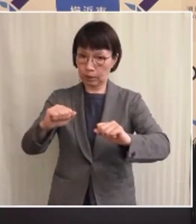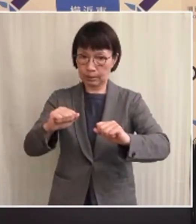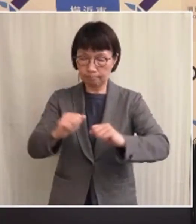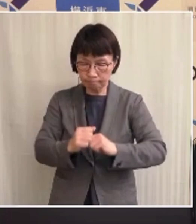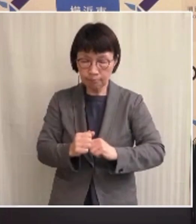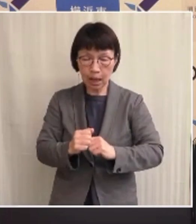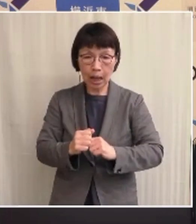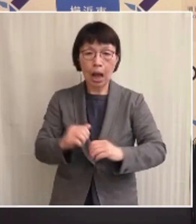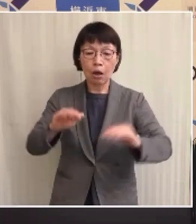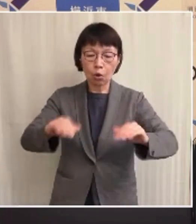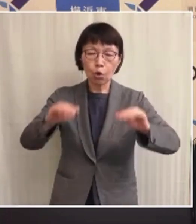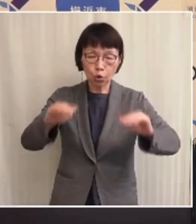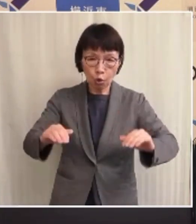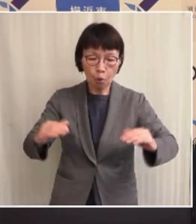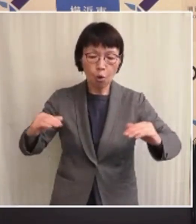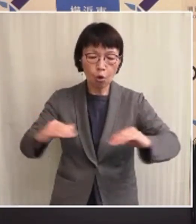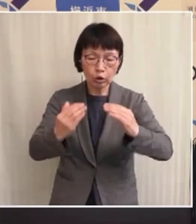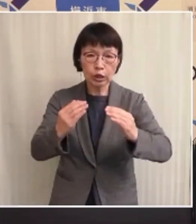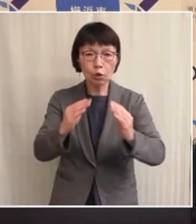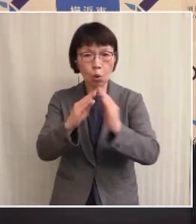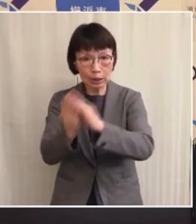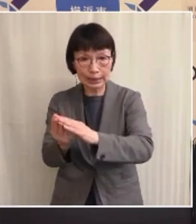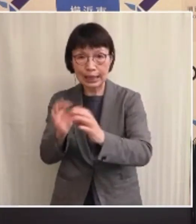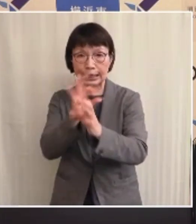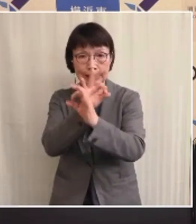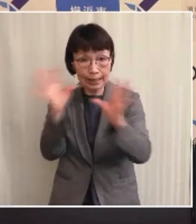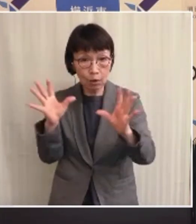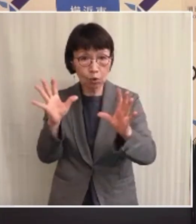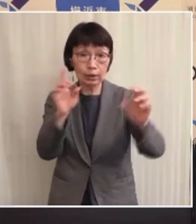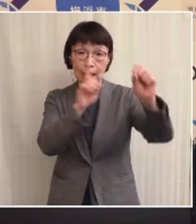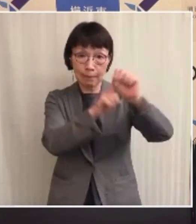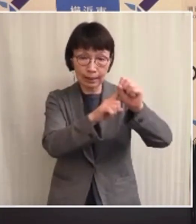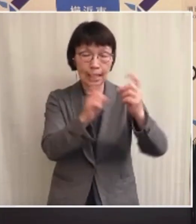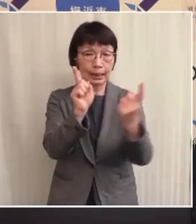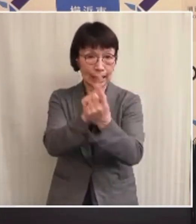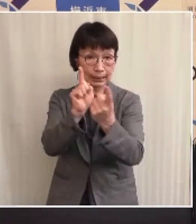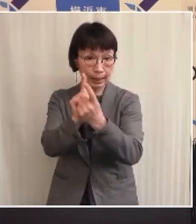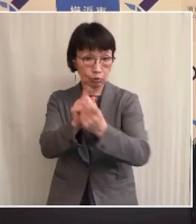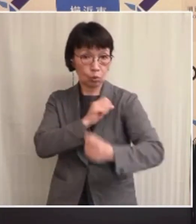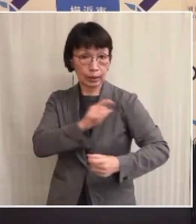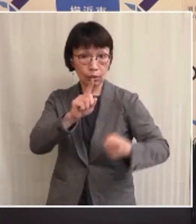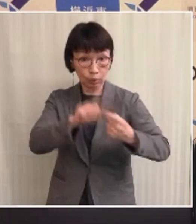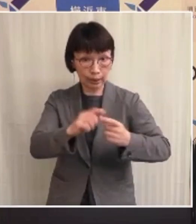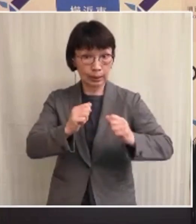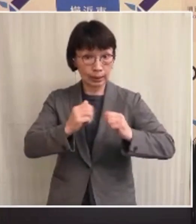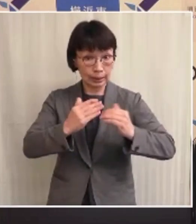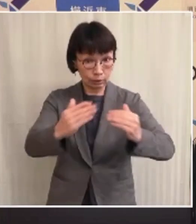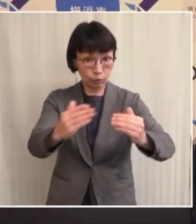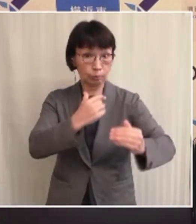ゼロに向けてですね、対策を前向きに進めていきたいというふうに考えております。